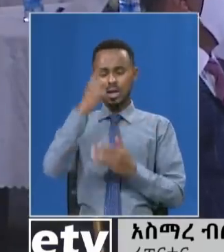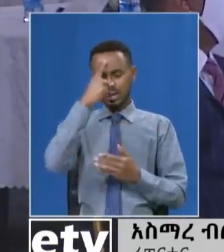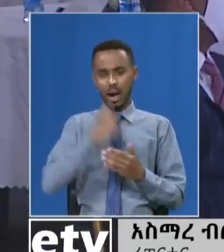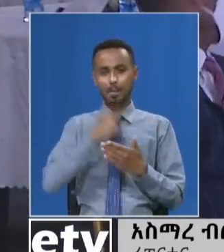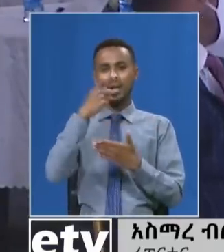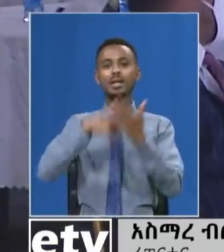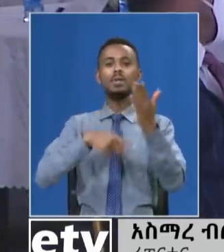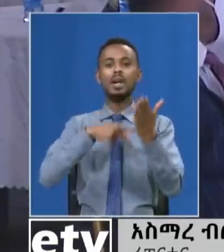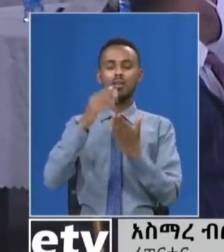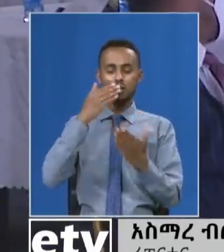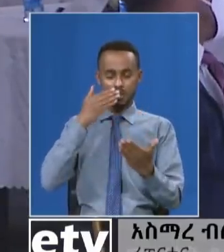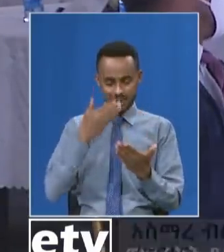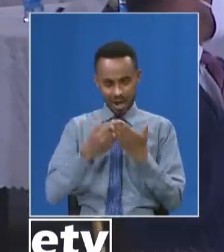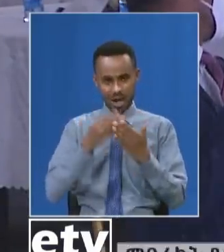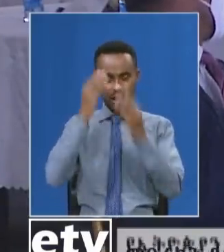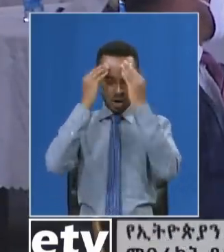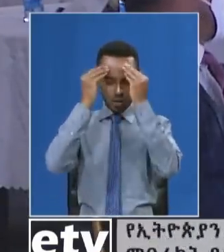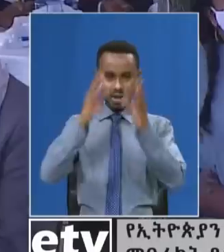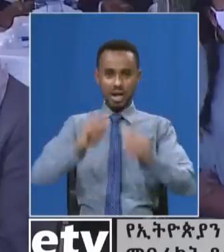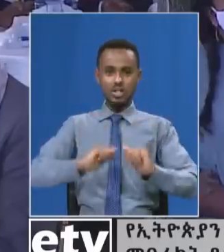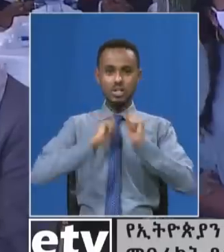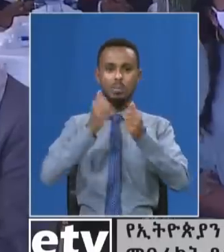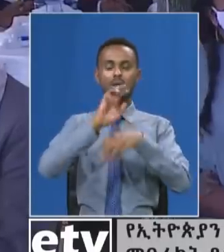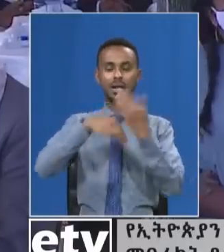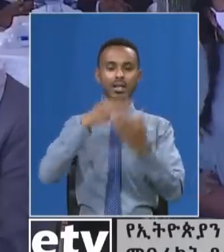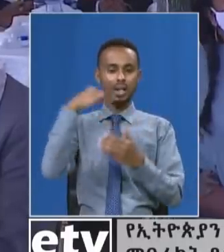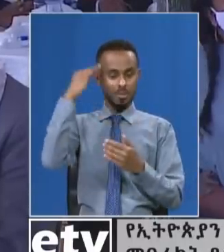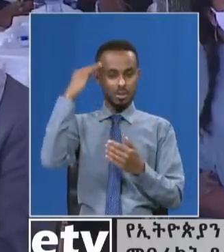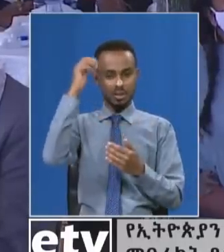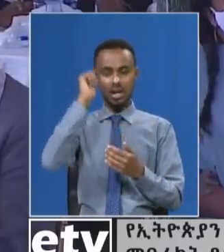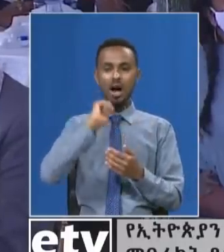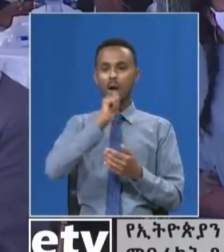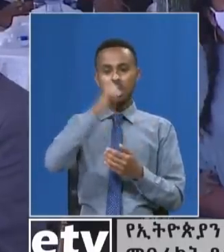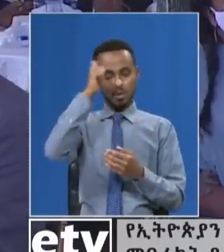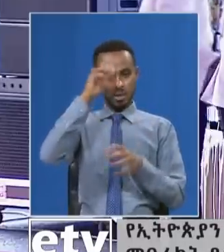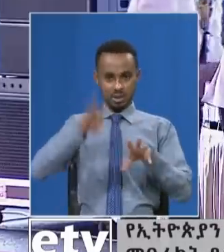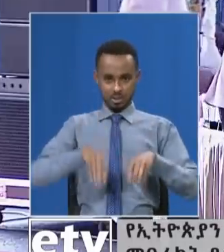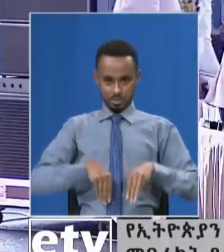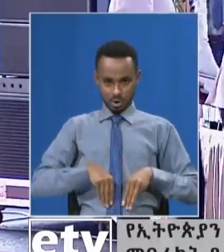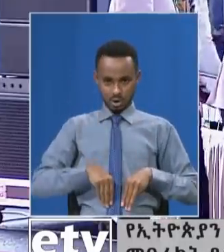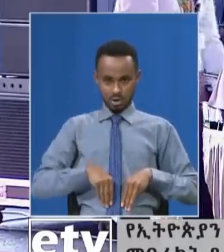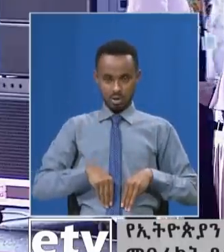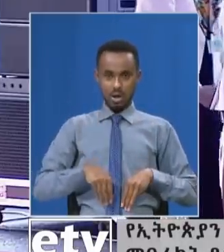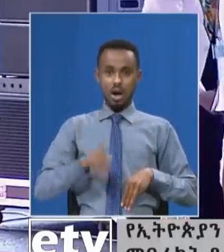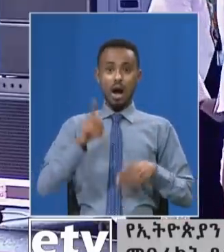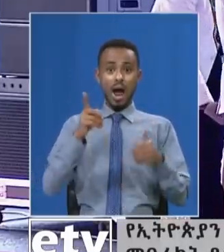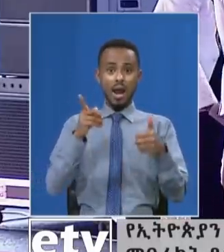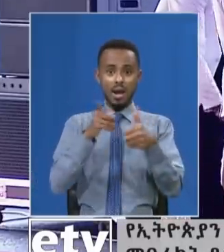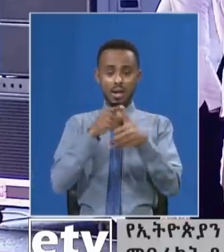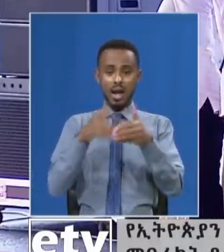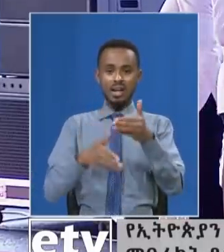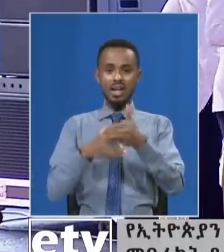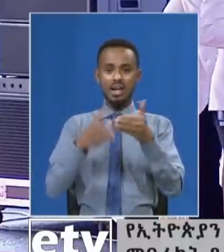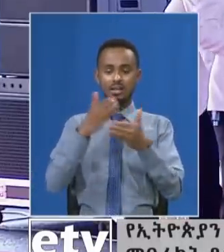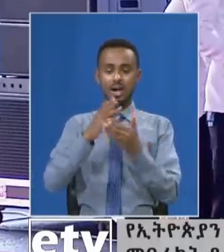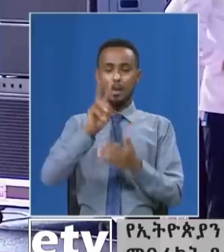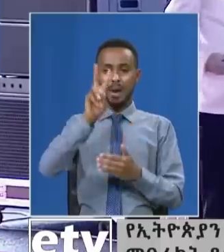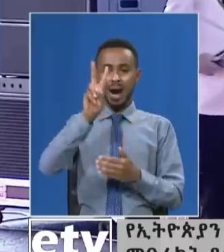ግብር ከፋዮች የምስጋናና ዕውቅና ሽልማት ከጠቅላይ ሚኒስትር አብይ አህመድ ተቀብለዋል። አንደኛ ደረጃ